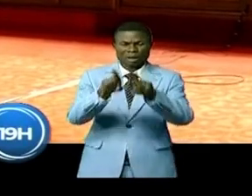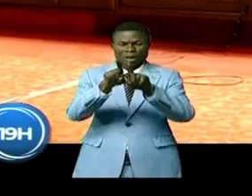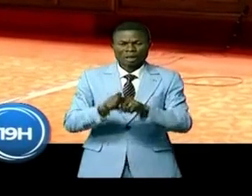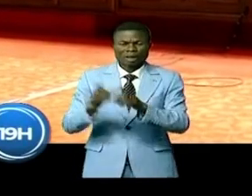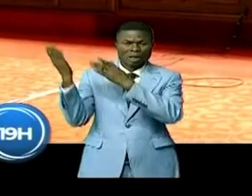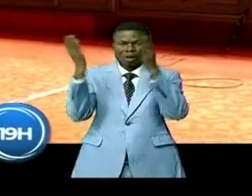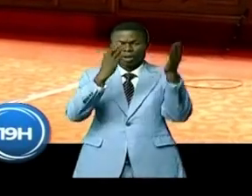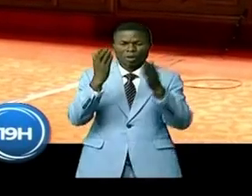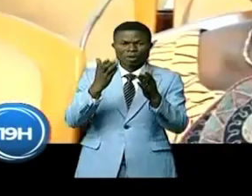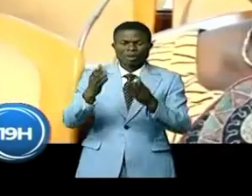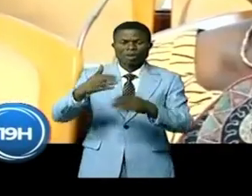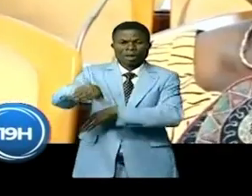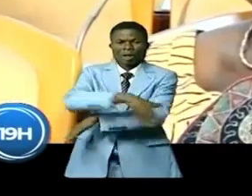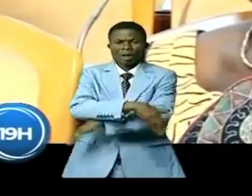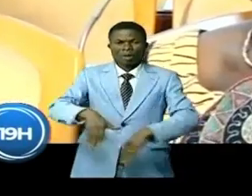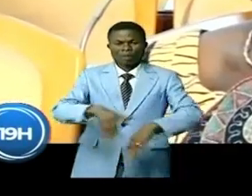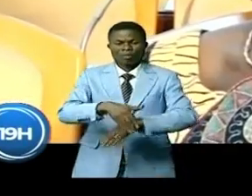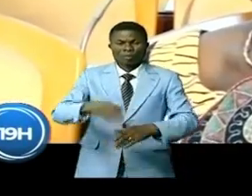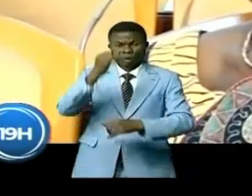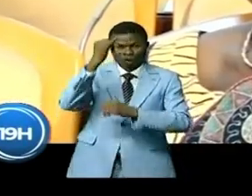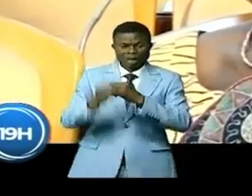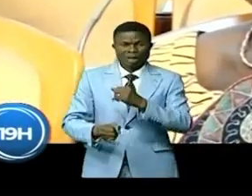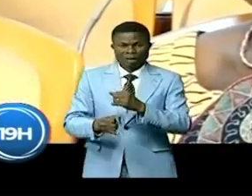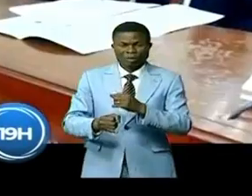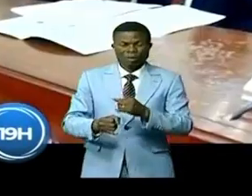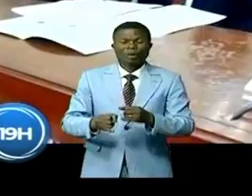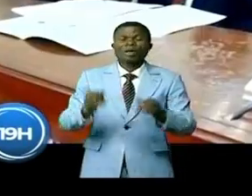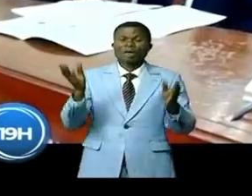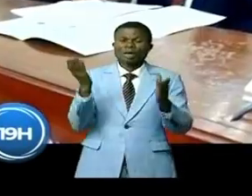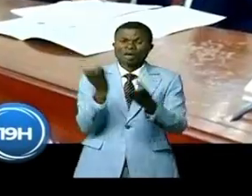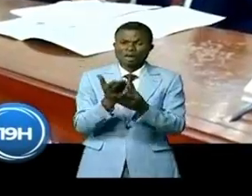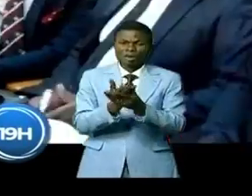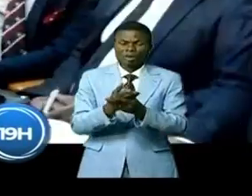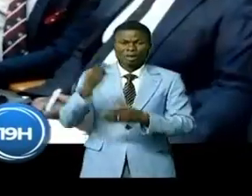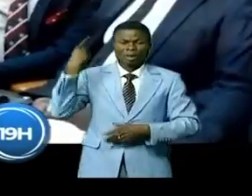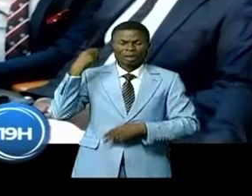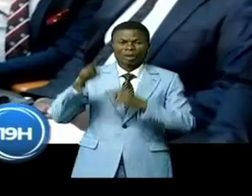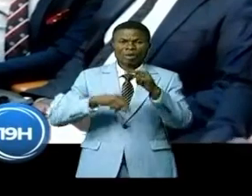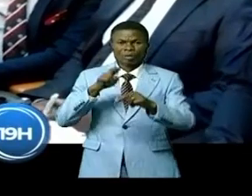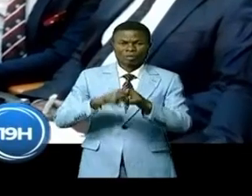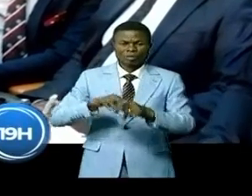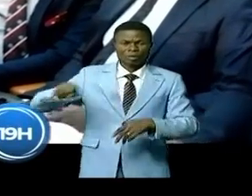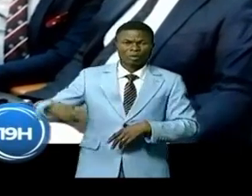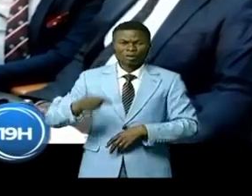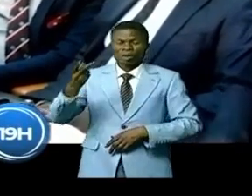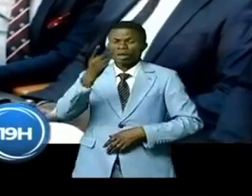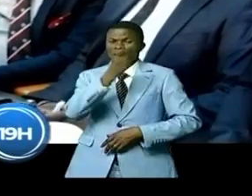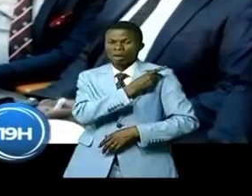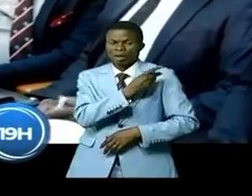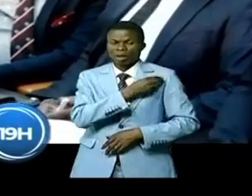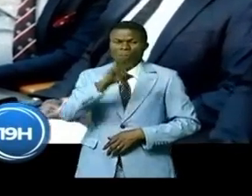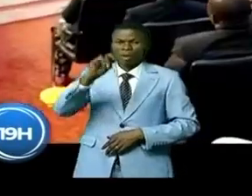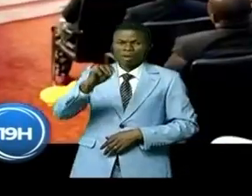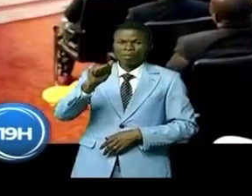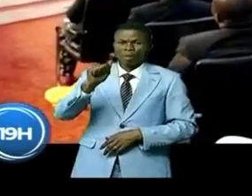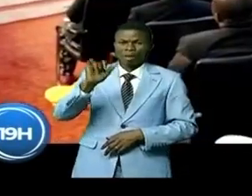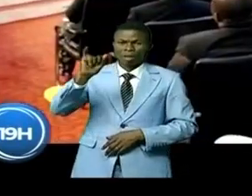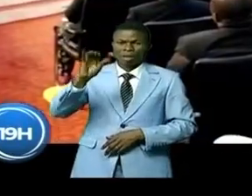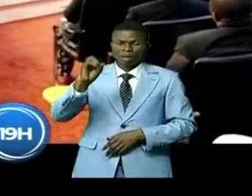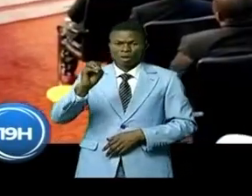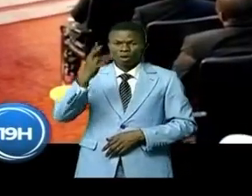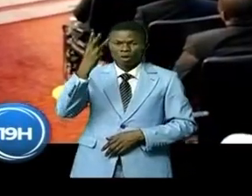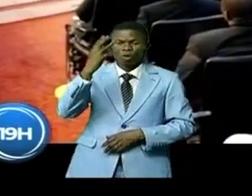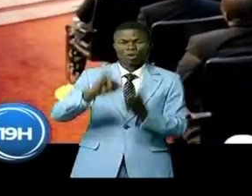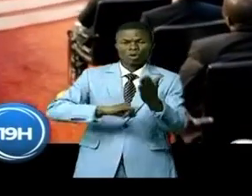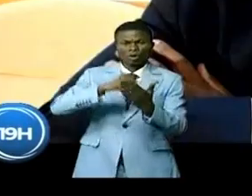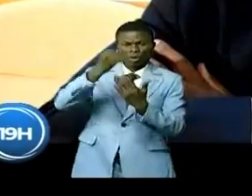commerce transfrontalier. Au terme d'une motion de procédure du député national Jean-Baudouin Mayo-Mambeke, les 3 projets de